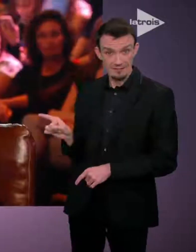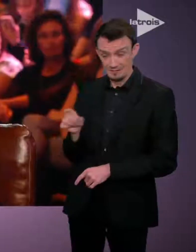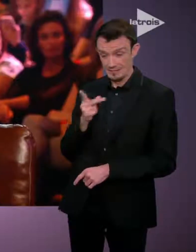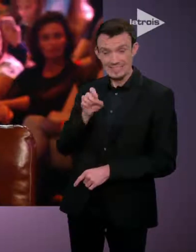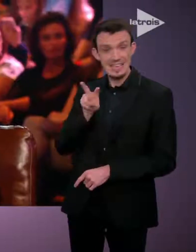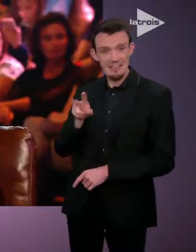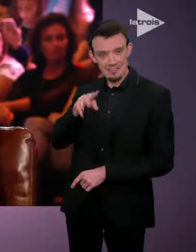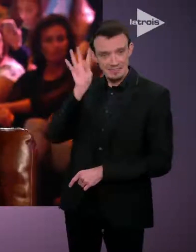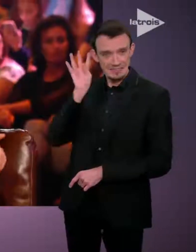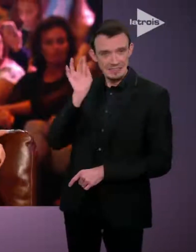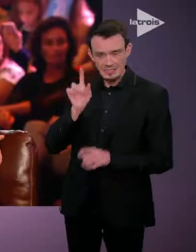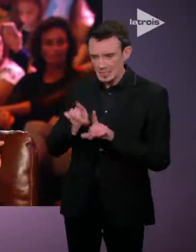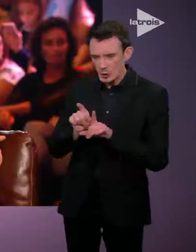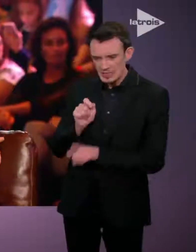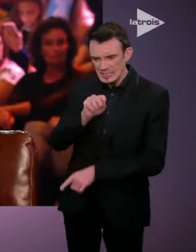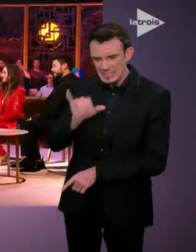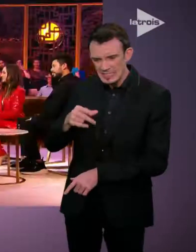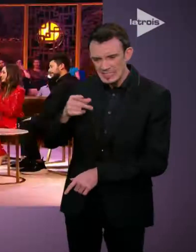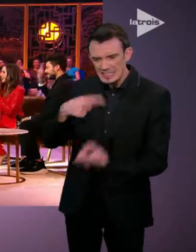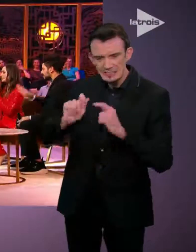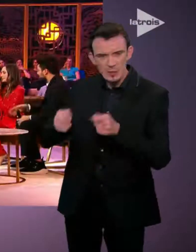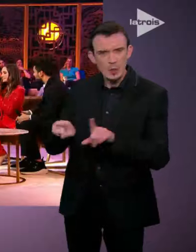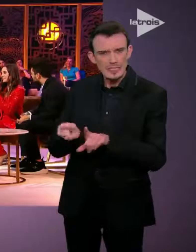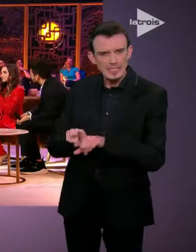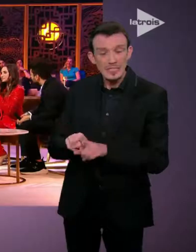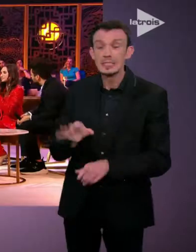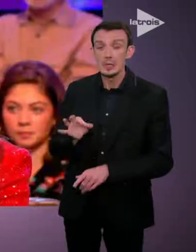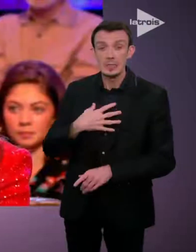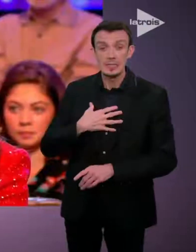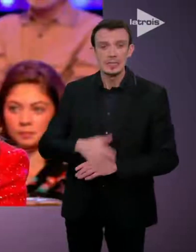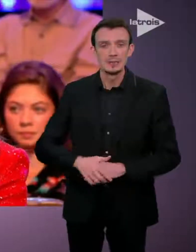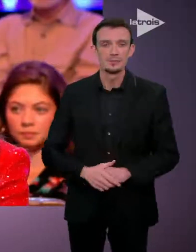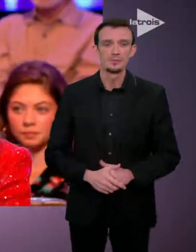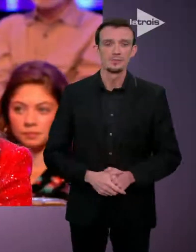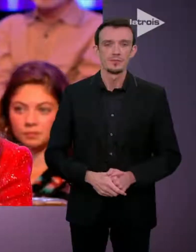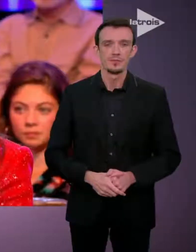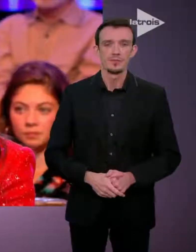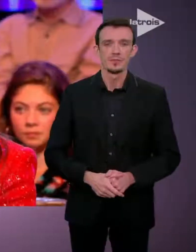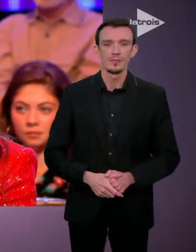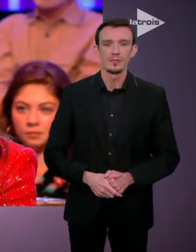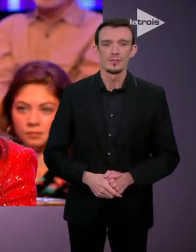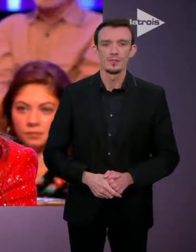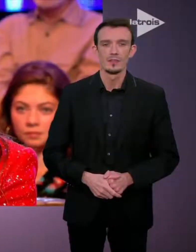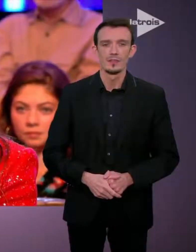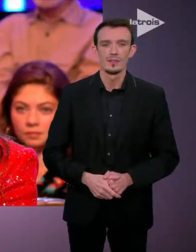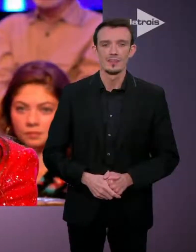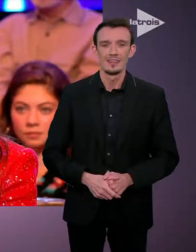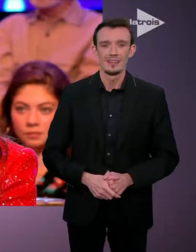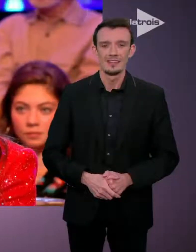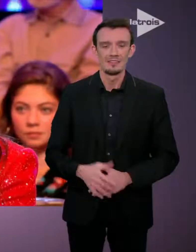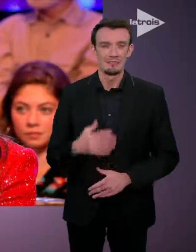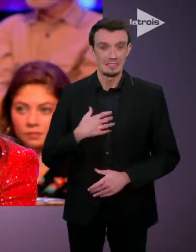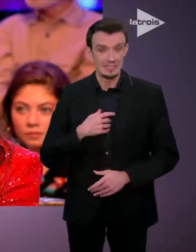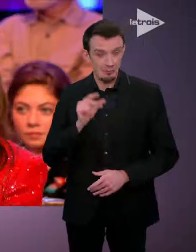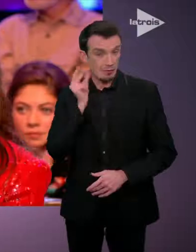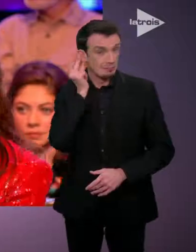comme ça, voilà. Et je sais que Tiff Barreau a un petit nom aussi en langue des signes. C'est trop mignon, ils m'ont baptisée. Comme ça pour la boucle d'oreille et comme ça pour les